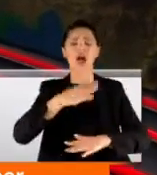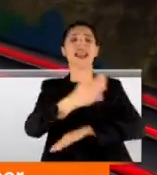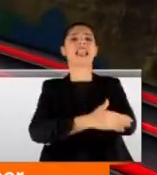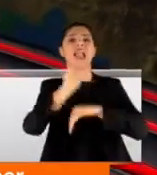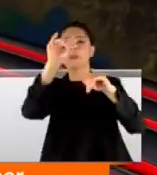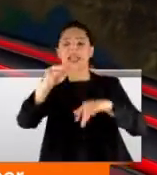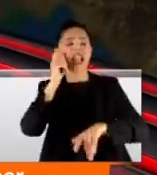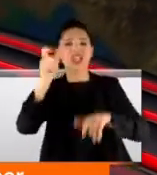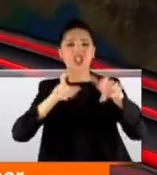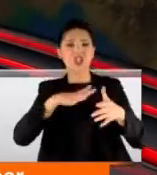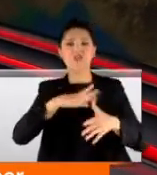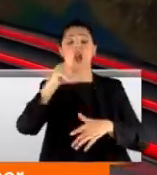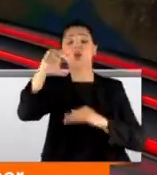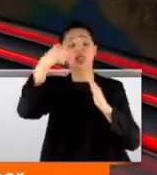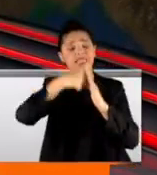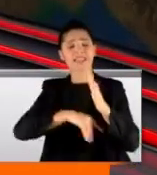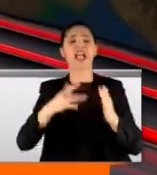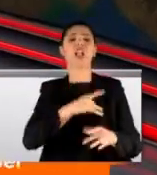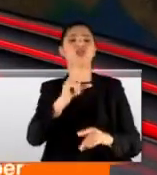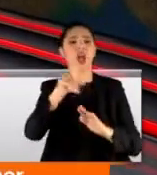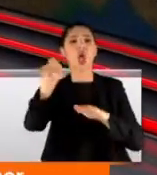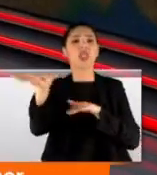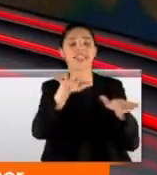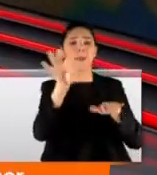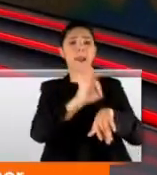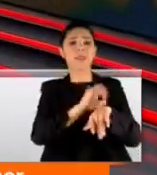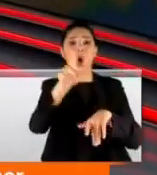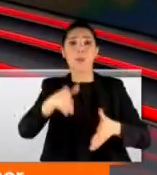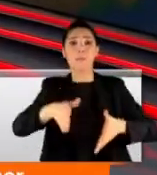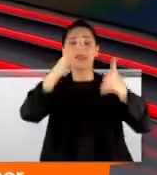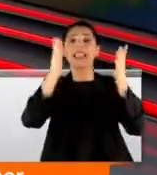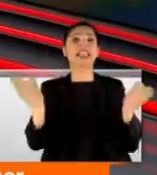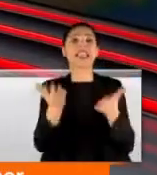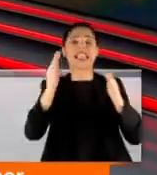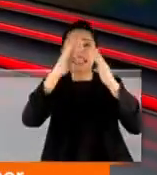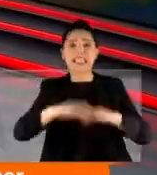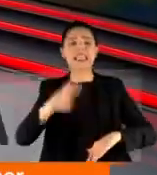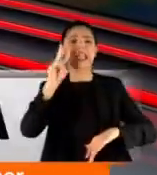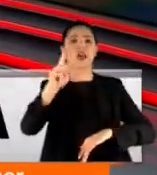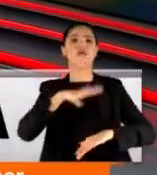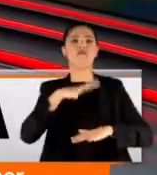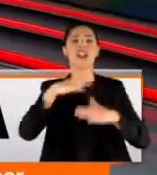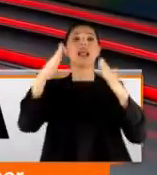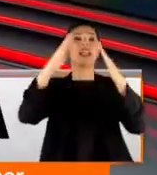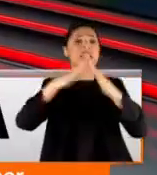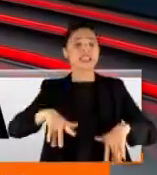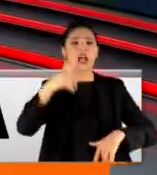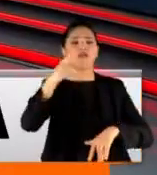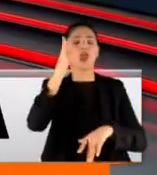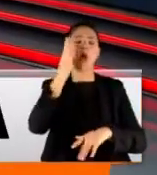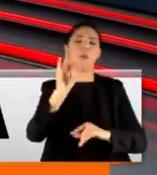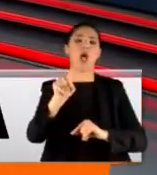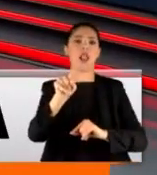var. Detaylıca oraya gideceğiz. Hem canlı yayında hem de deprem anında o binaların nasıl yıkıldığını göreceğiz. Yıkıntıların görüntüsü